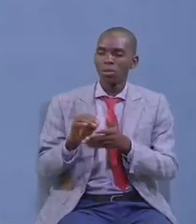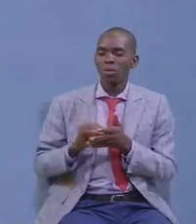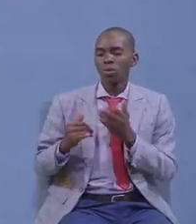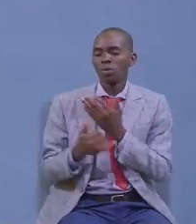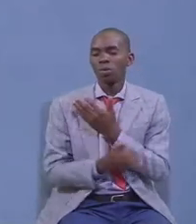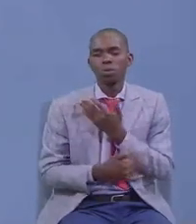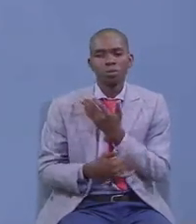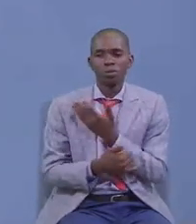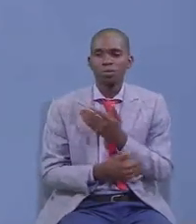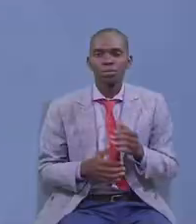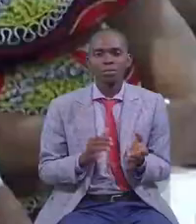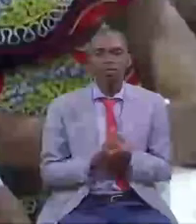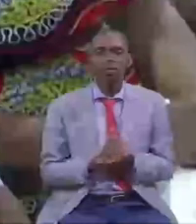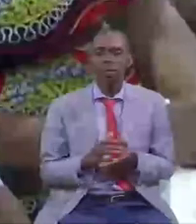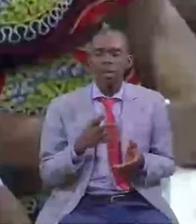et ils disent,